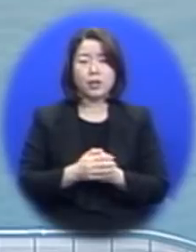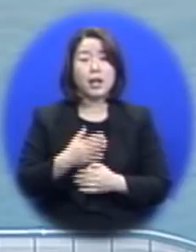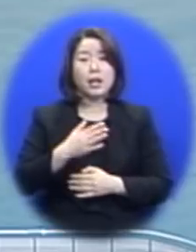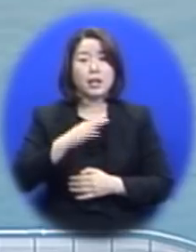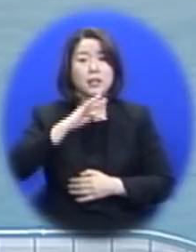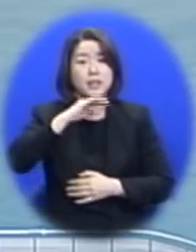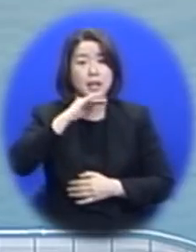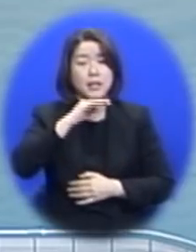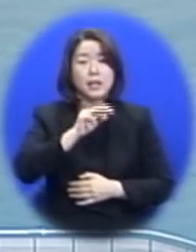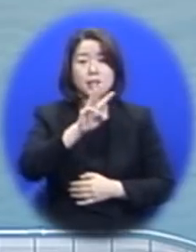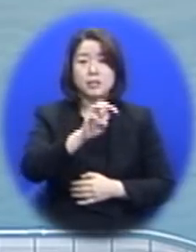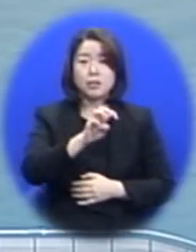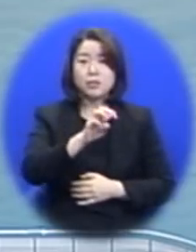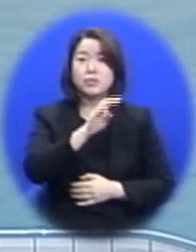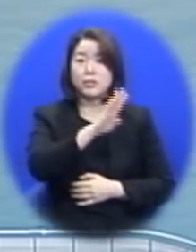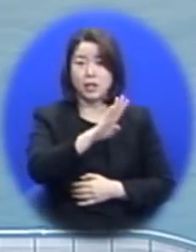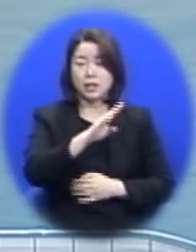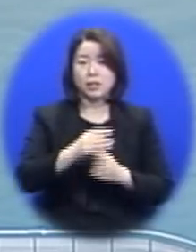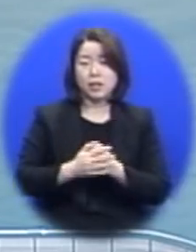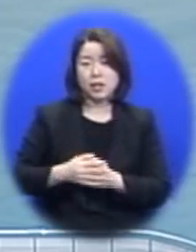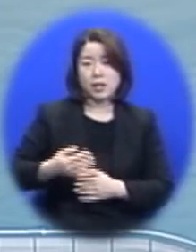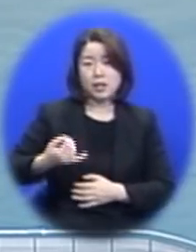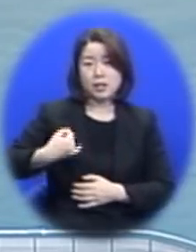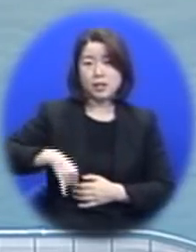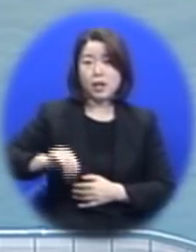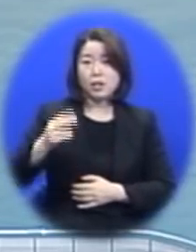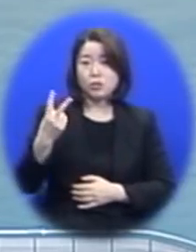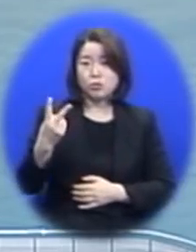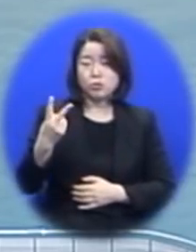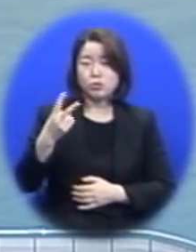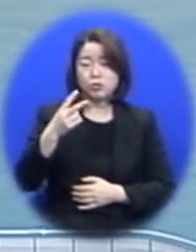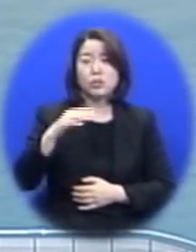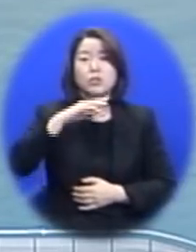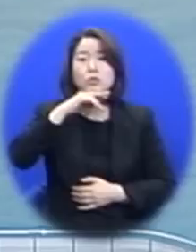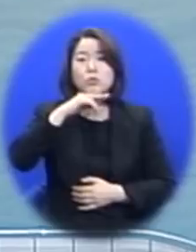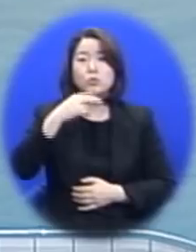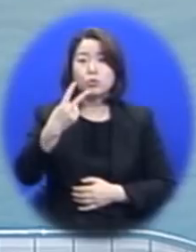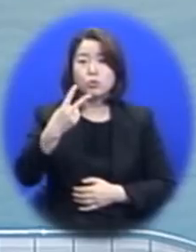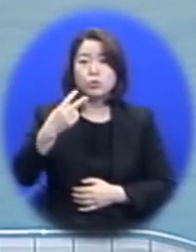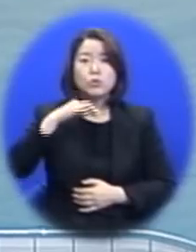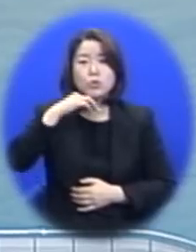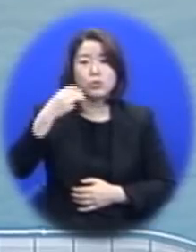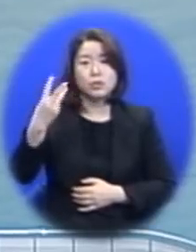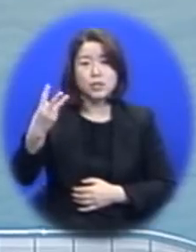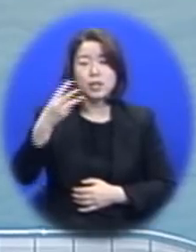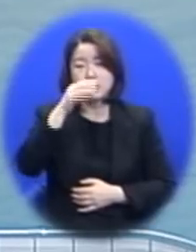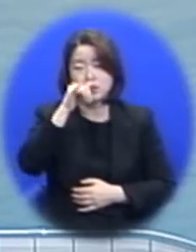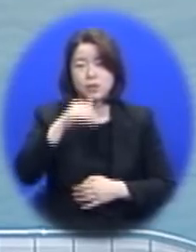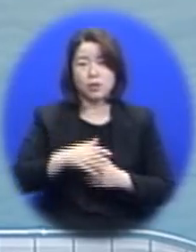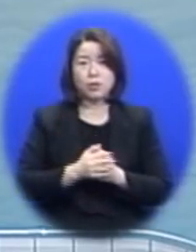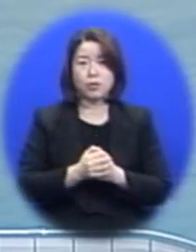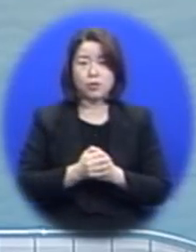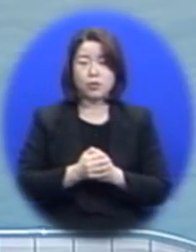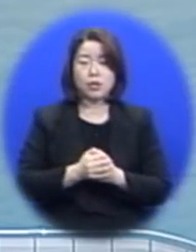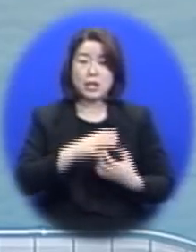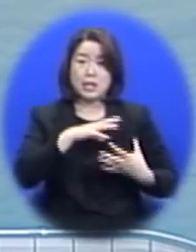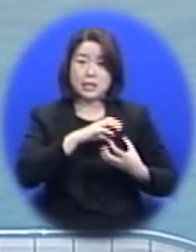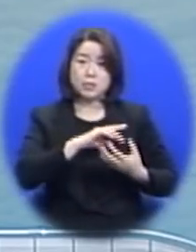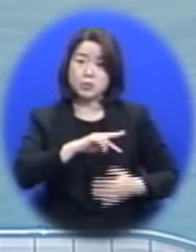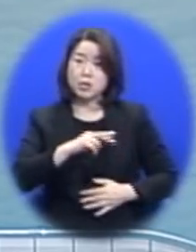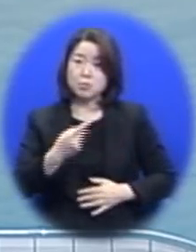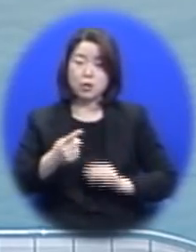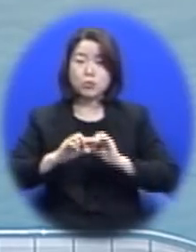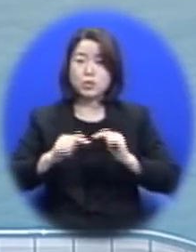나이가 34살, 딸은 2살, 3살, 두 딸이 있었고, 심장 이식하지 않으면 살 수가